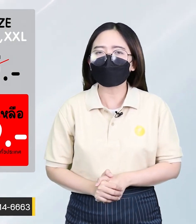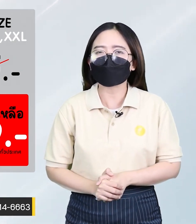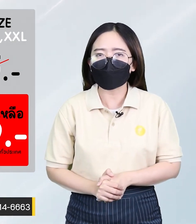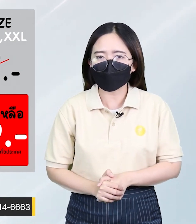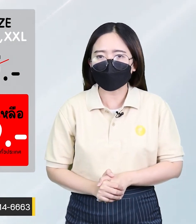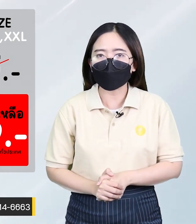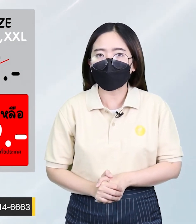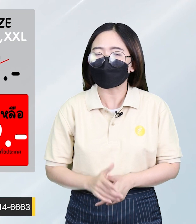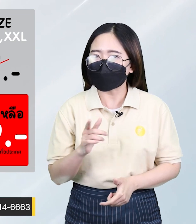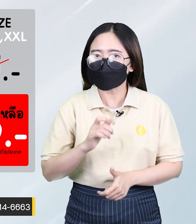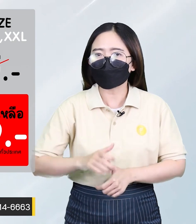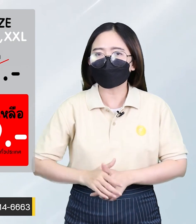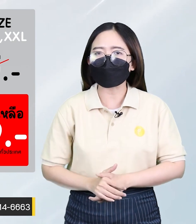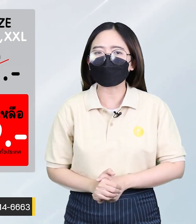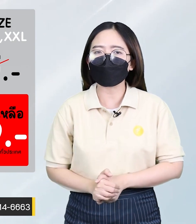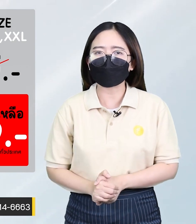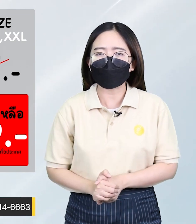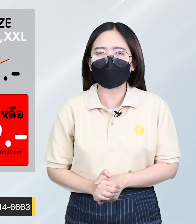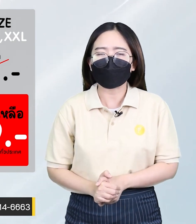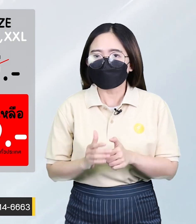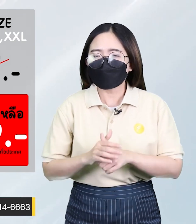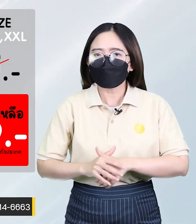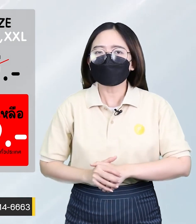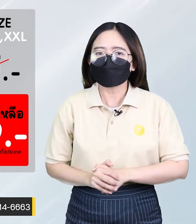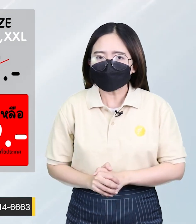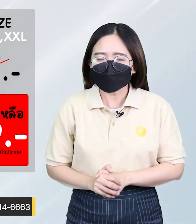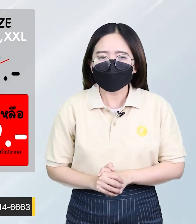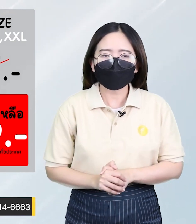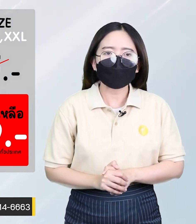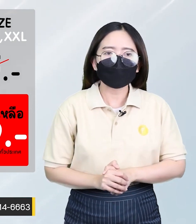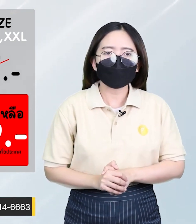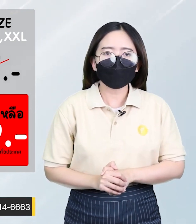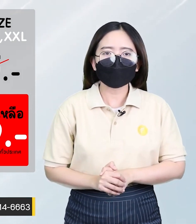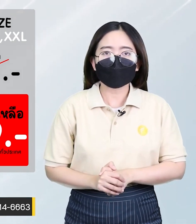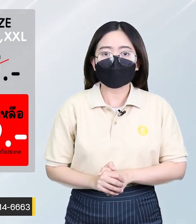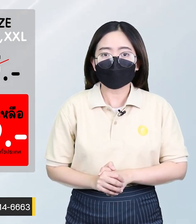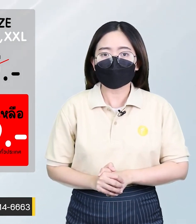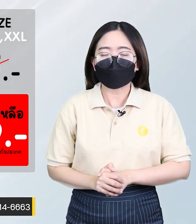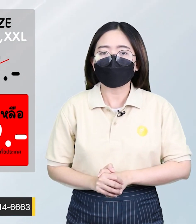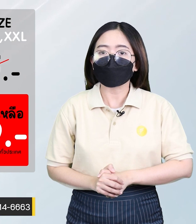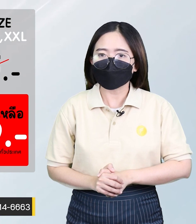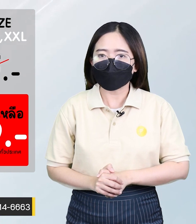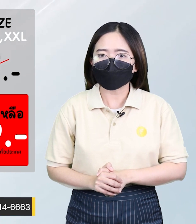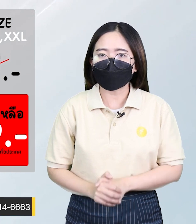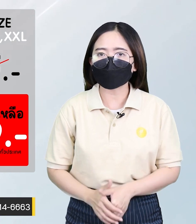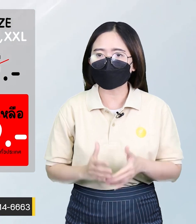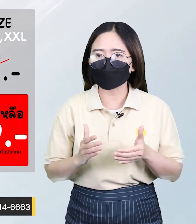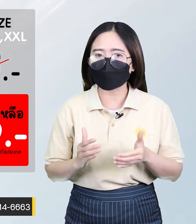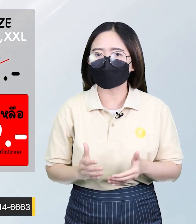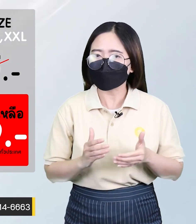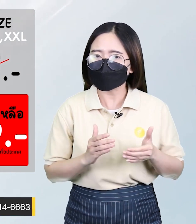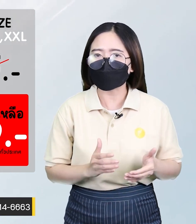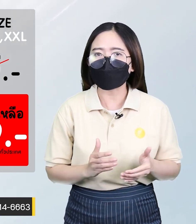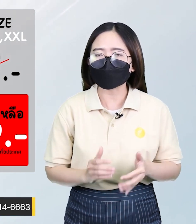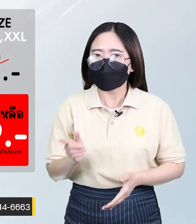ง 399 บาทแมส่งฟีอีกด้วยนะคะยังไงก็อย่าลืมกันนะคะ มารวมสนบสนุสถาบันที่ทางไทย